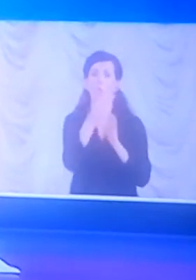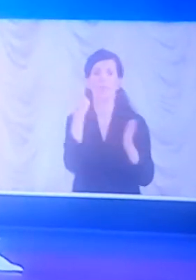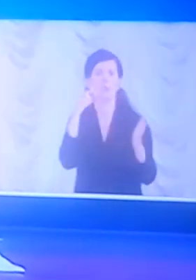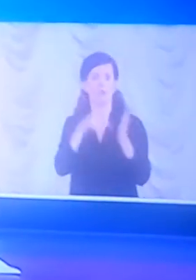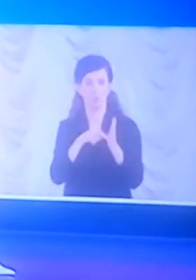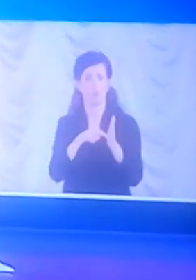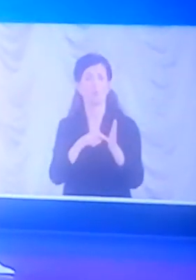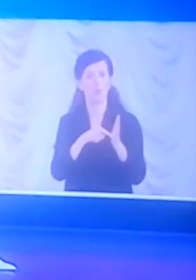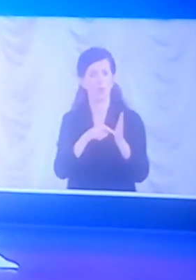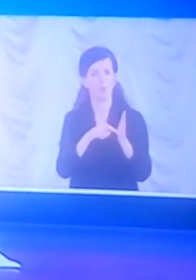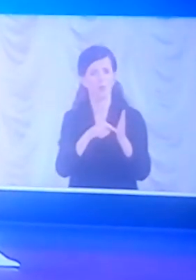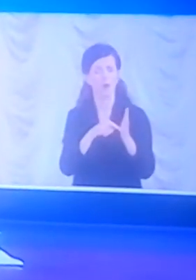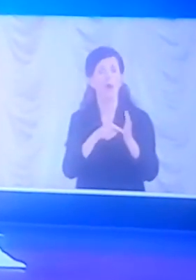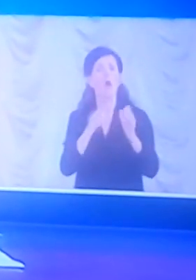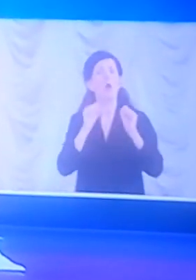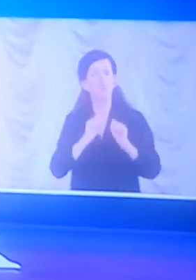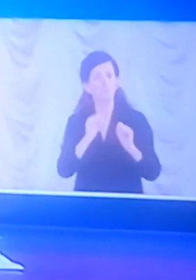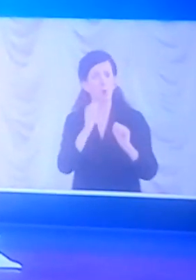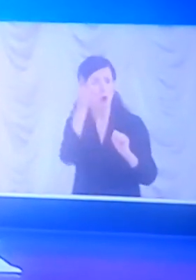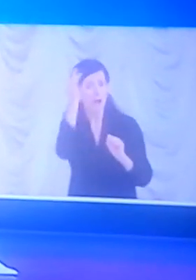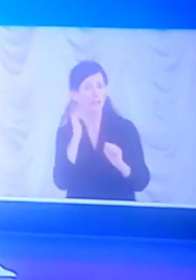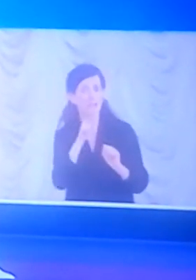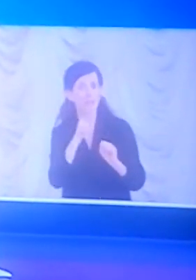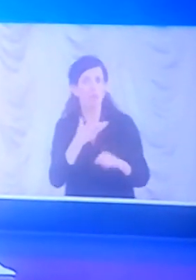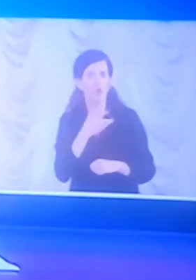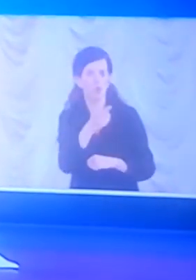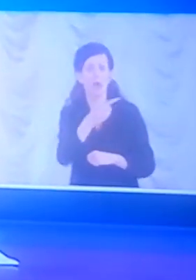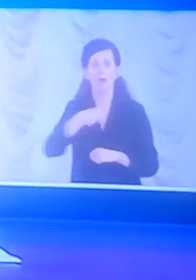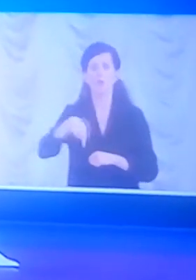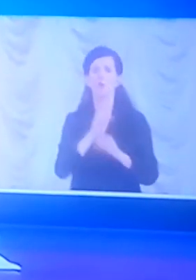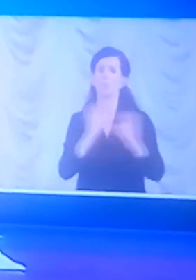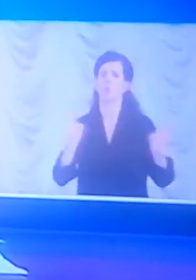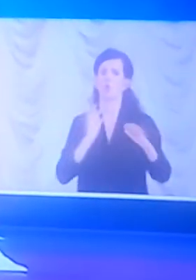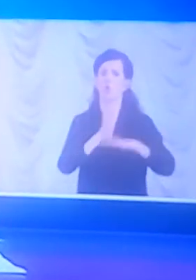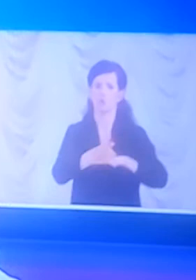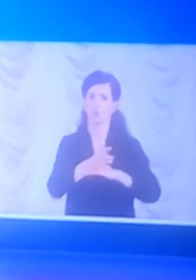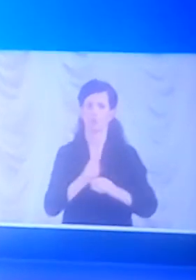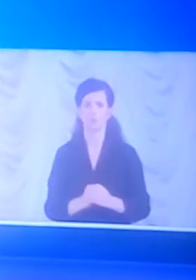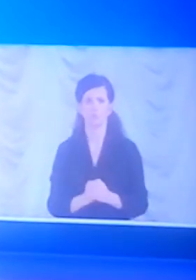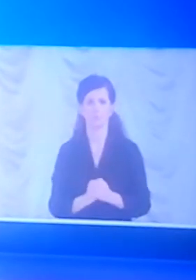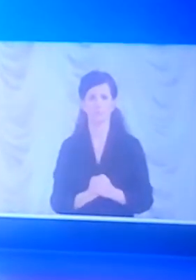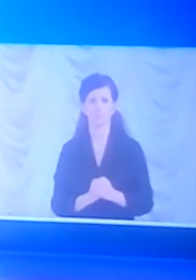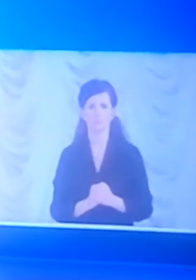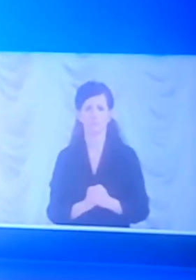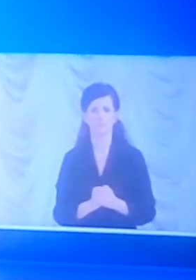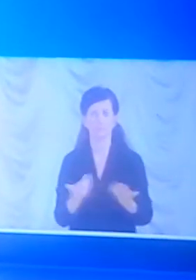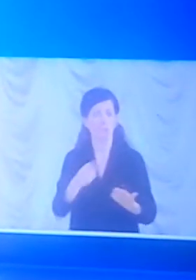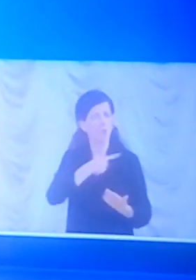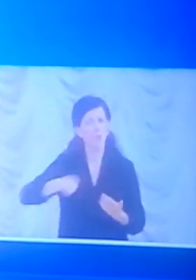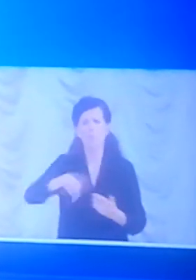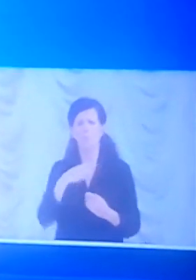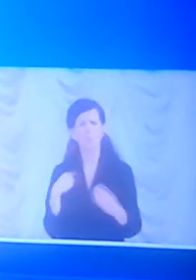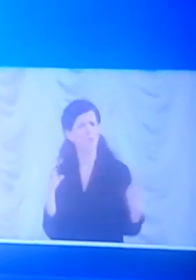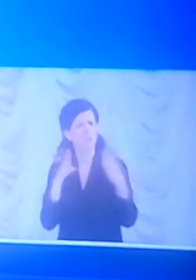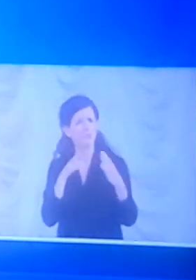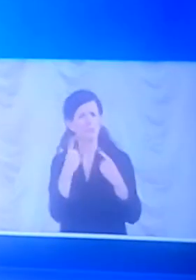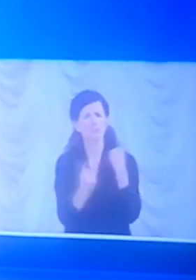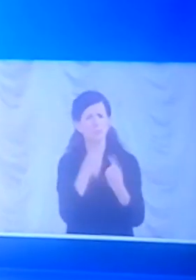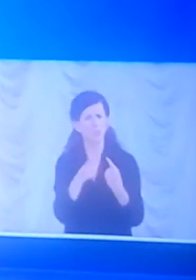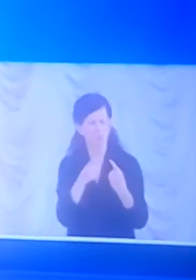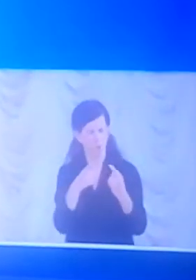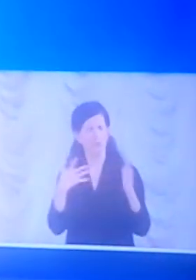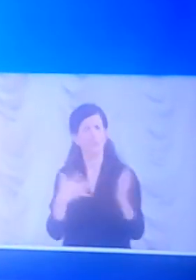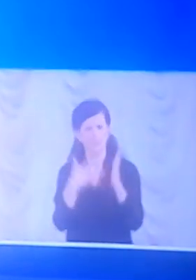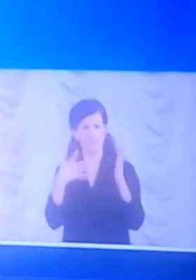dovesse sfiorare momenti critici. Stiamo tutti affrontando una prova molto dura, anche